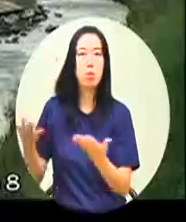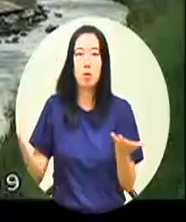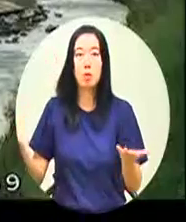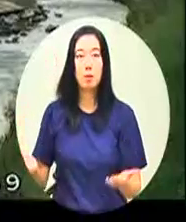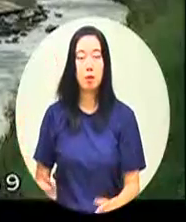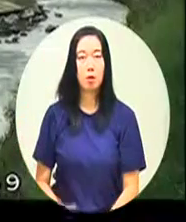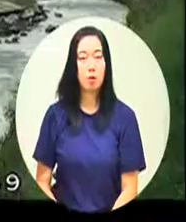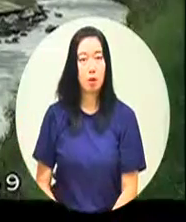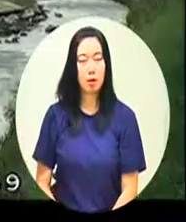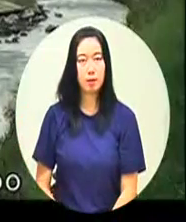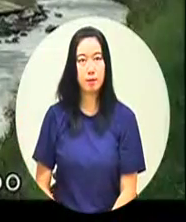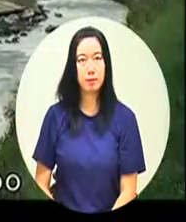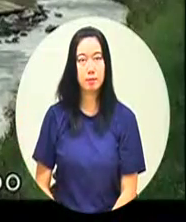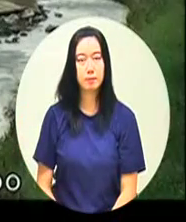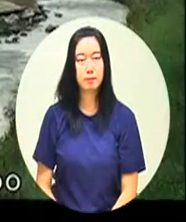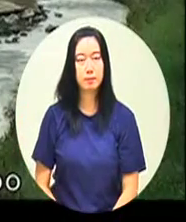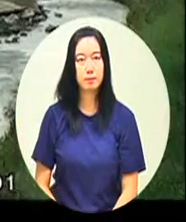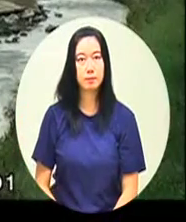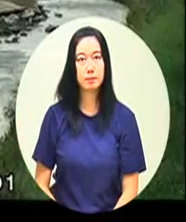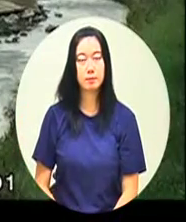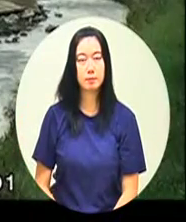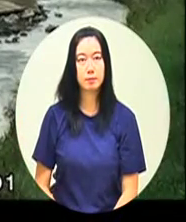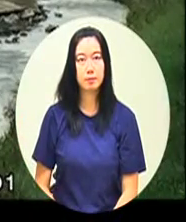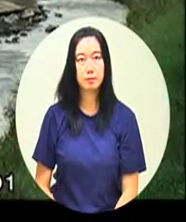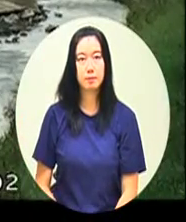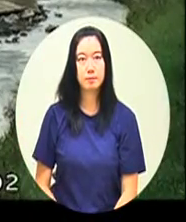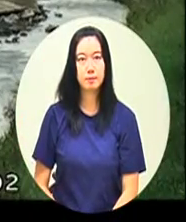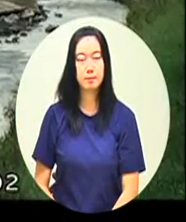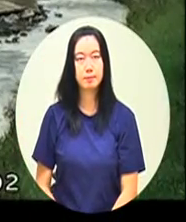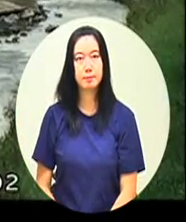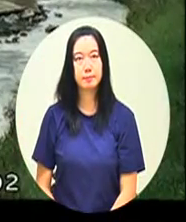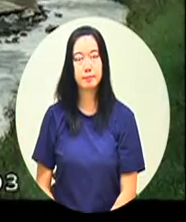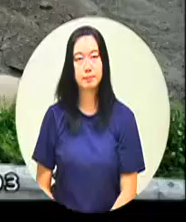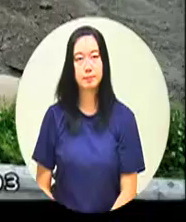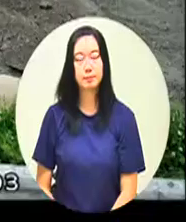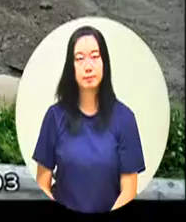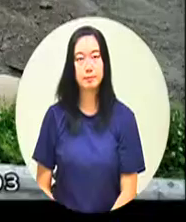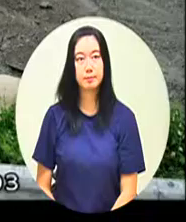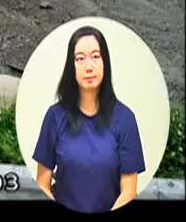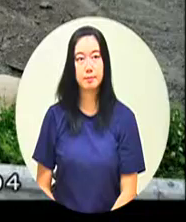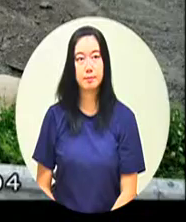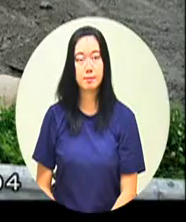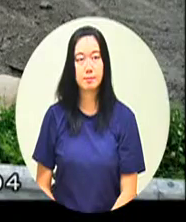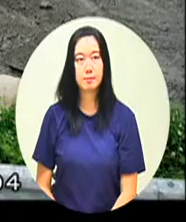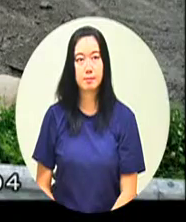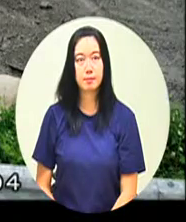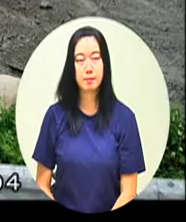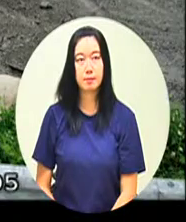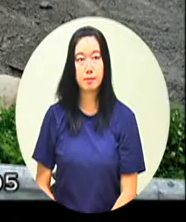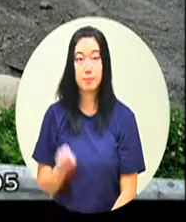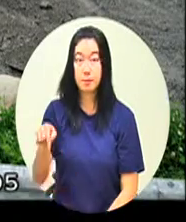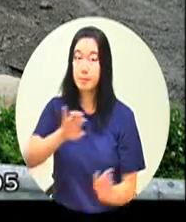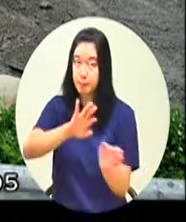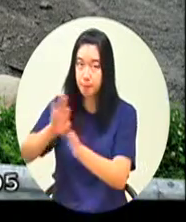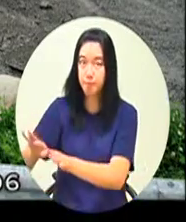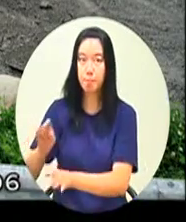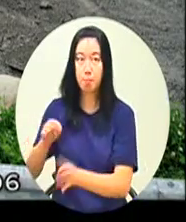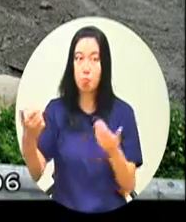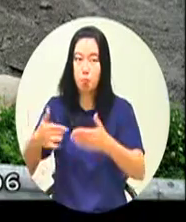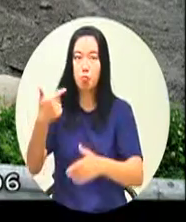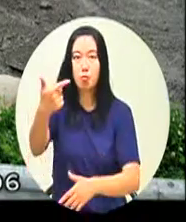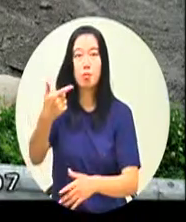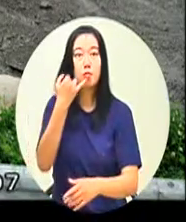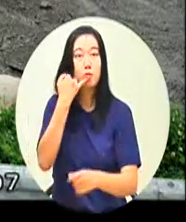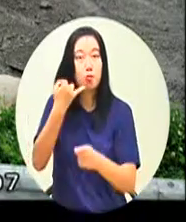吼。这是伫车吼，等下做伙答好啊啦，吼，做伙答好啊。佮有吼，这个问题啦，廖金桥